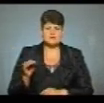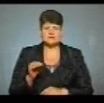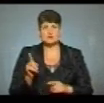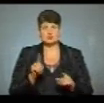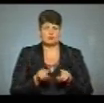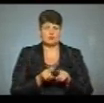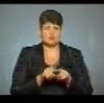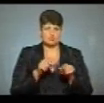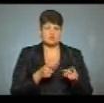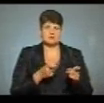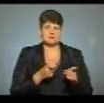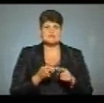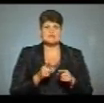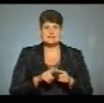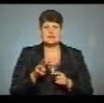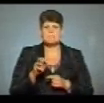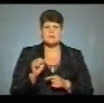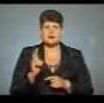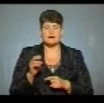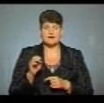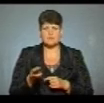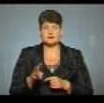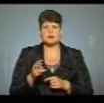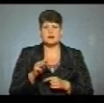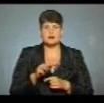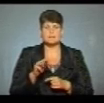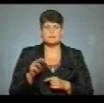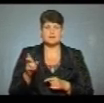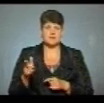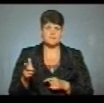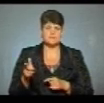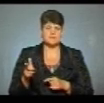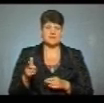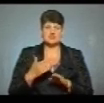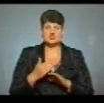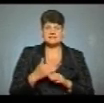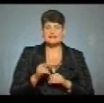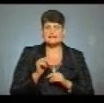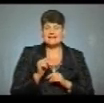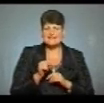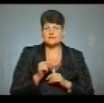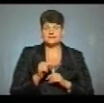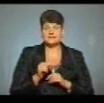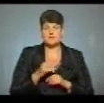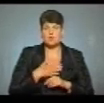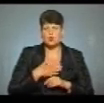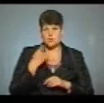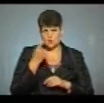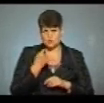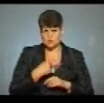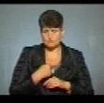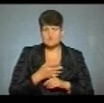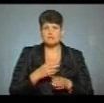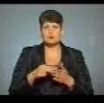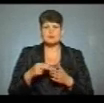які тут є, це є макети масогабаритні, ММГ. Частина їх мої особисті, ми їх